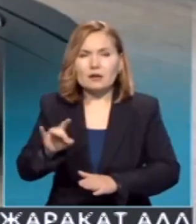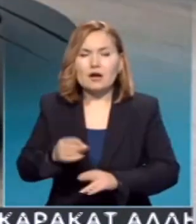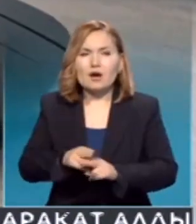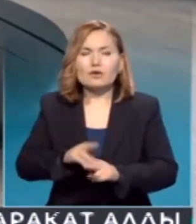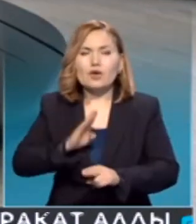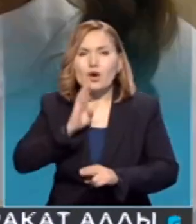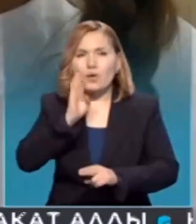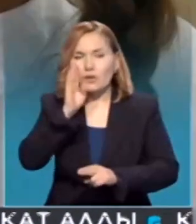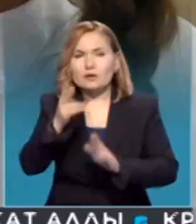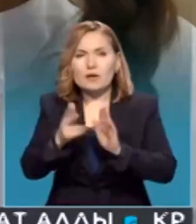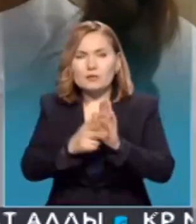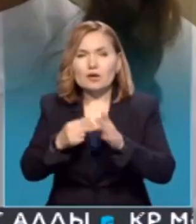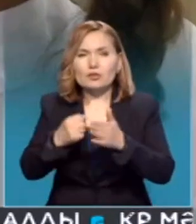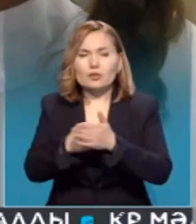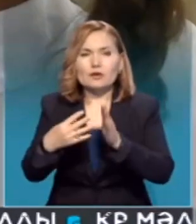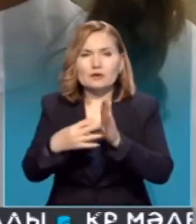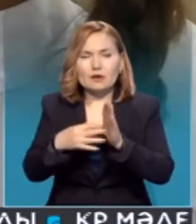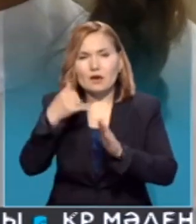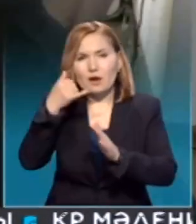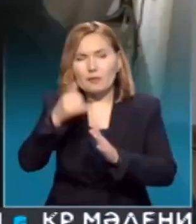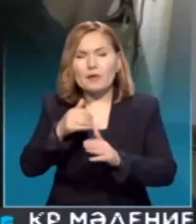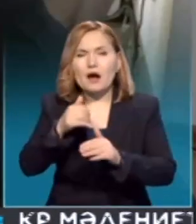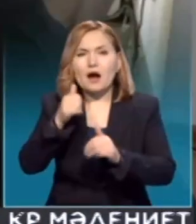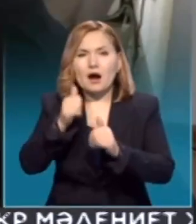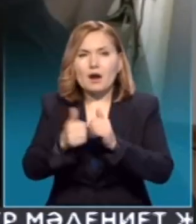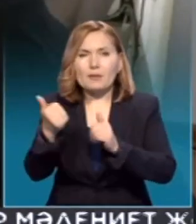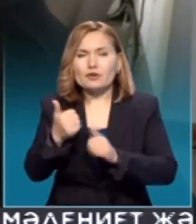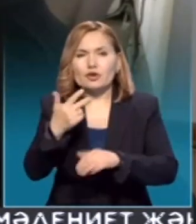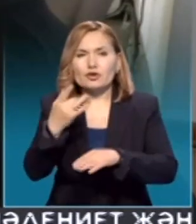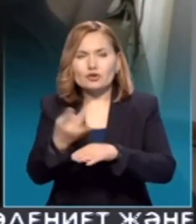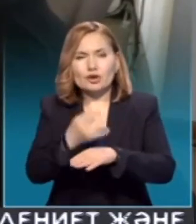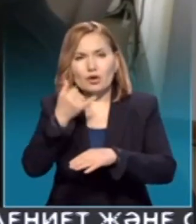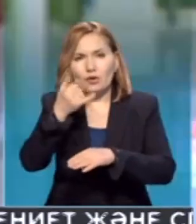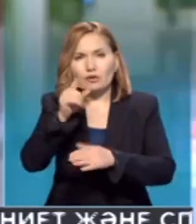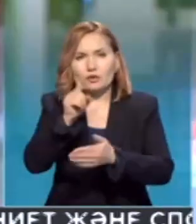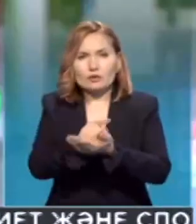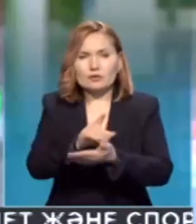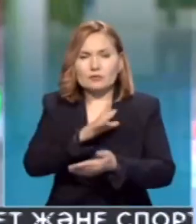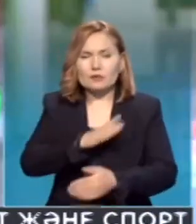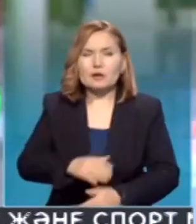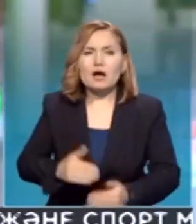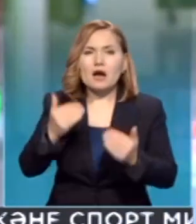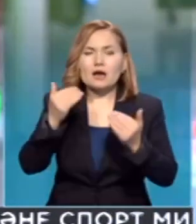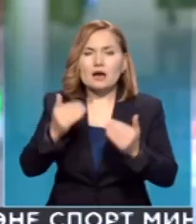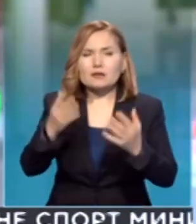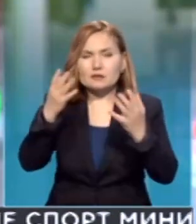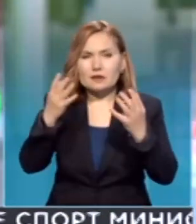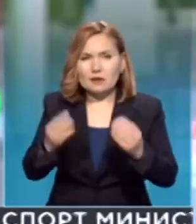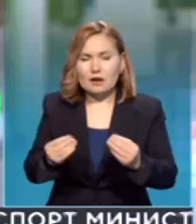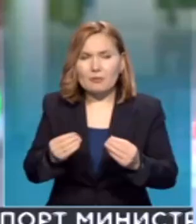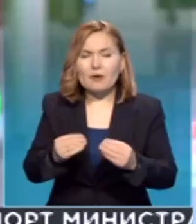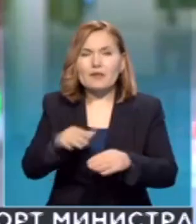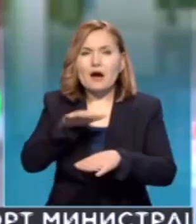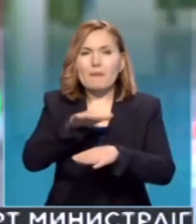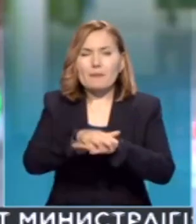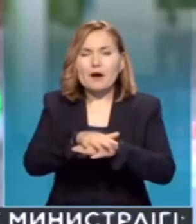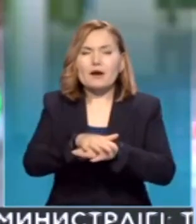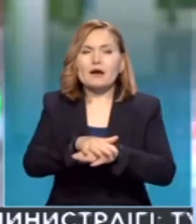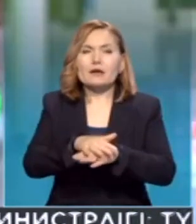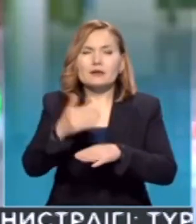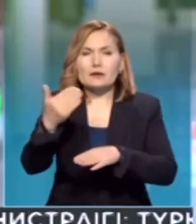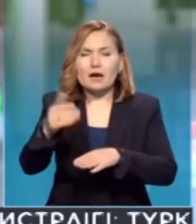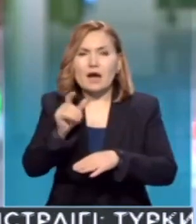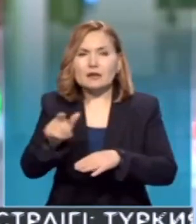таңғы 8-ден кешкі 9-ға дейін аптасына 3 рет қоңырау шалуы тиіс. Қазір азаматтар банктерге 13